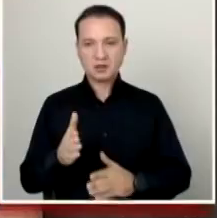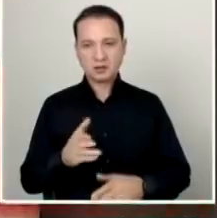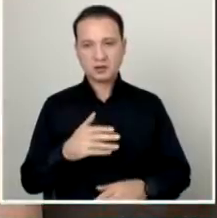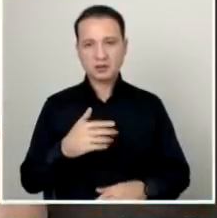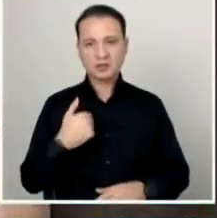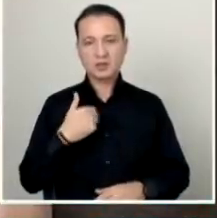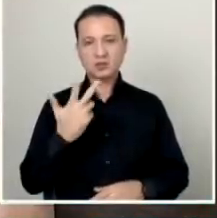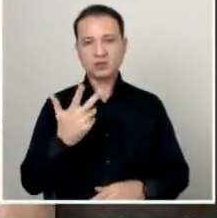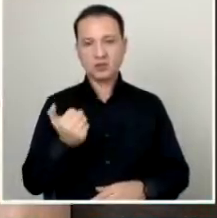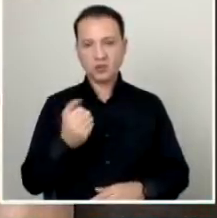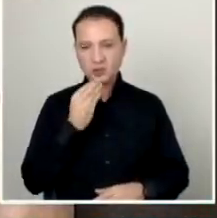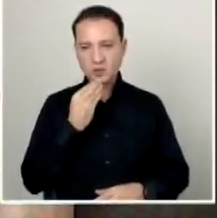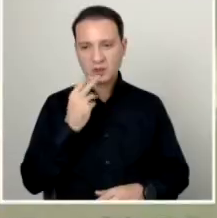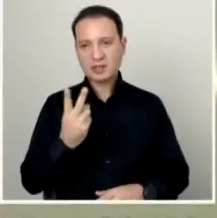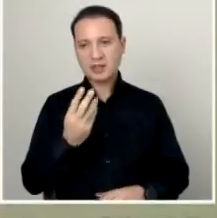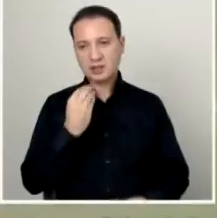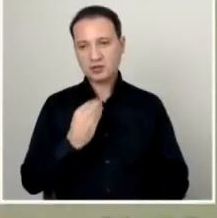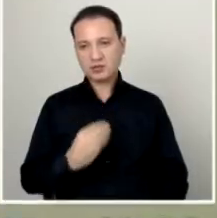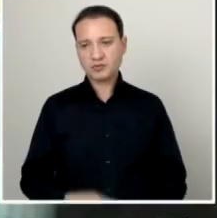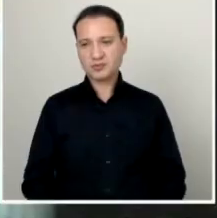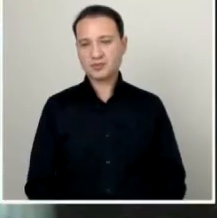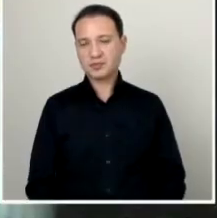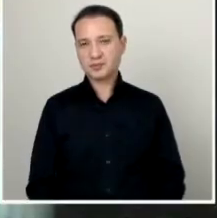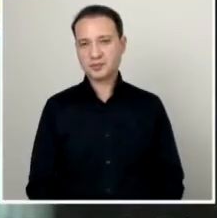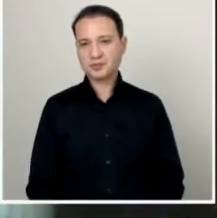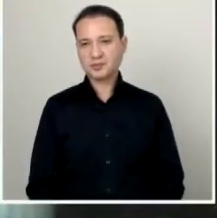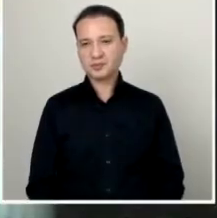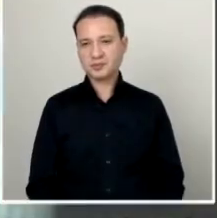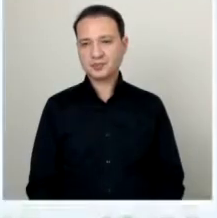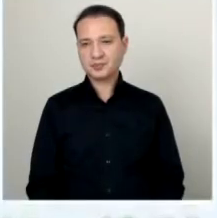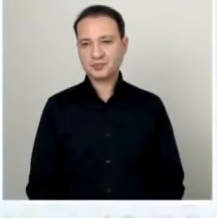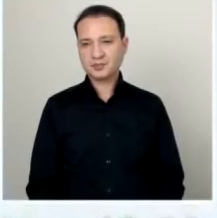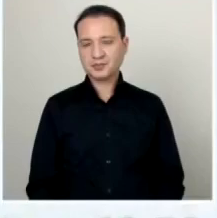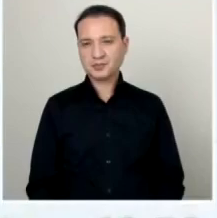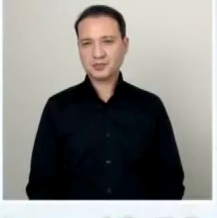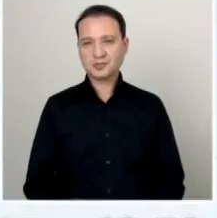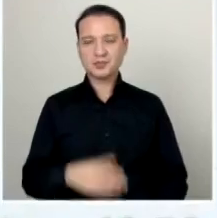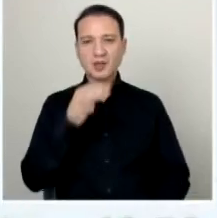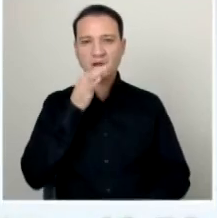ben 3 tane köfte mi yiyorum? 2 tane yiyeceğim. Bültenimizin sonuna...